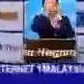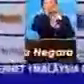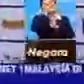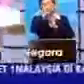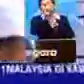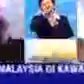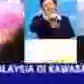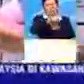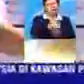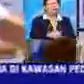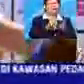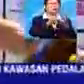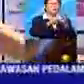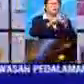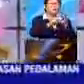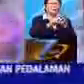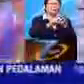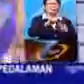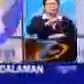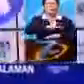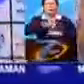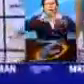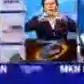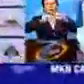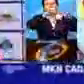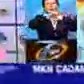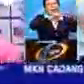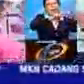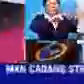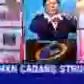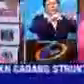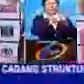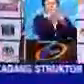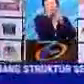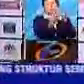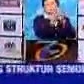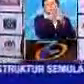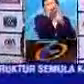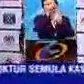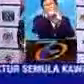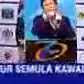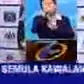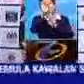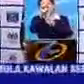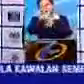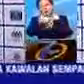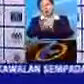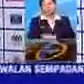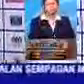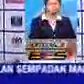50 saat, manakala Stuart Hayes sekadar berpuas hati di tempat ketiga dengan 4 jam 1 minit 9 saat.